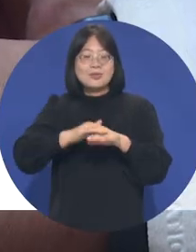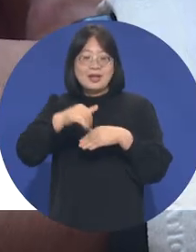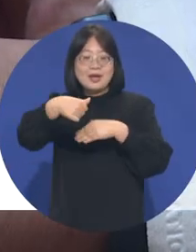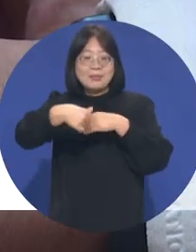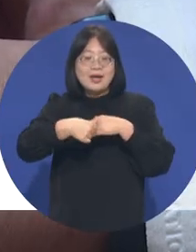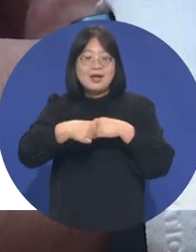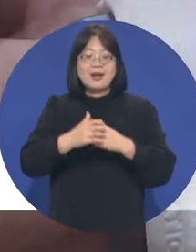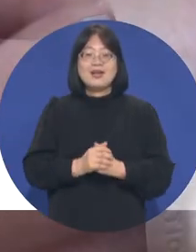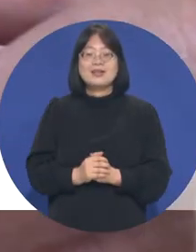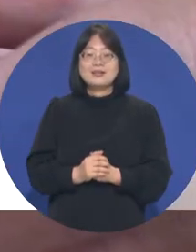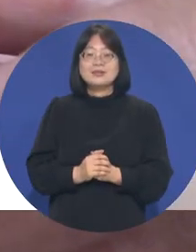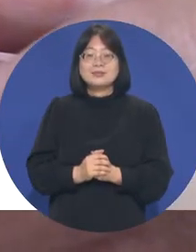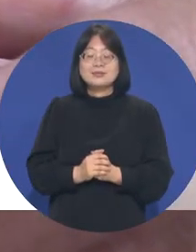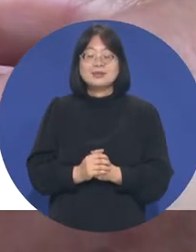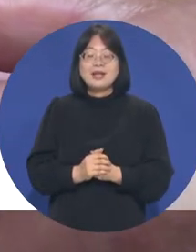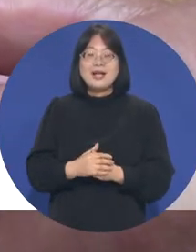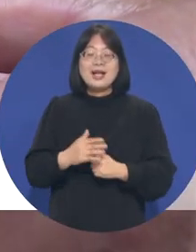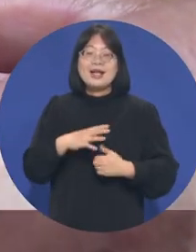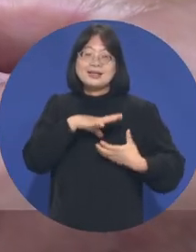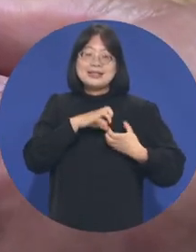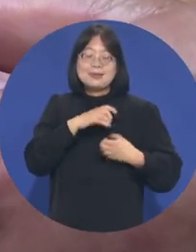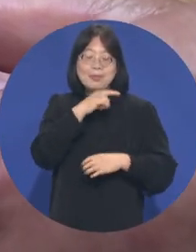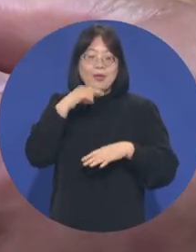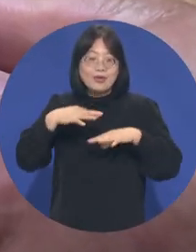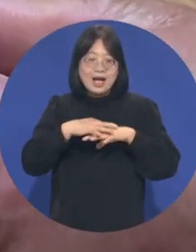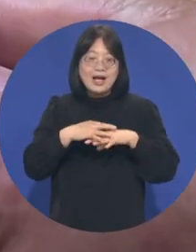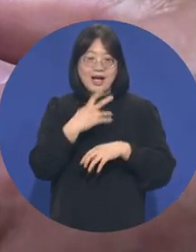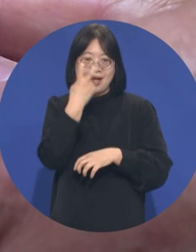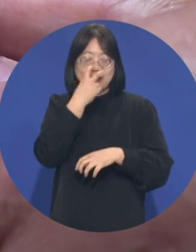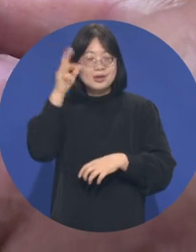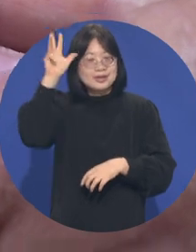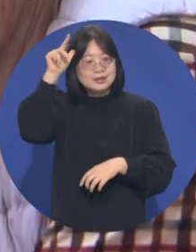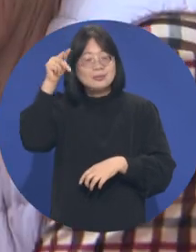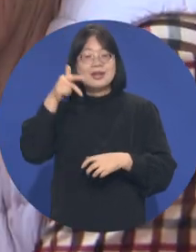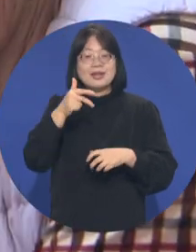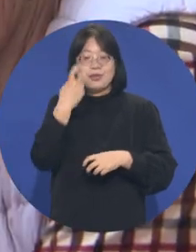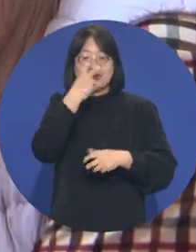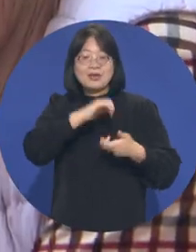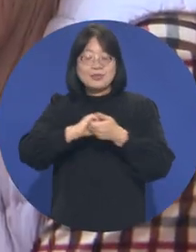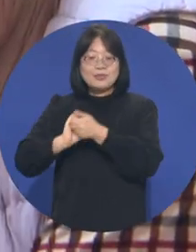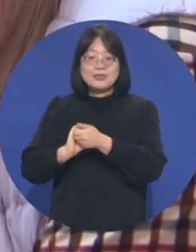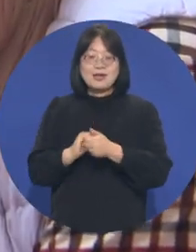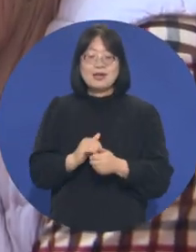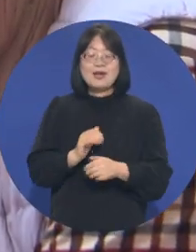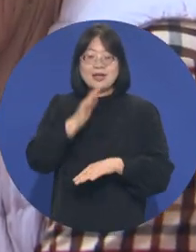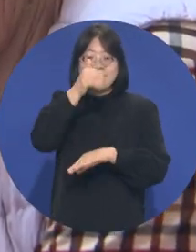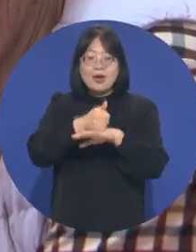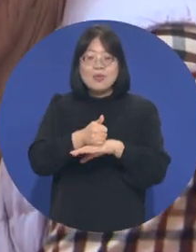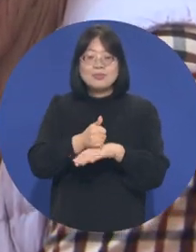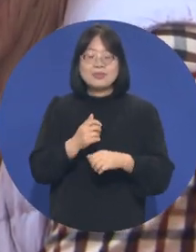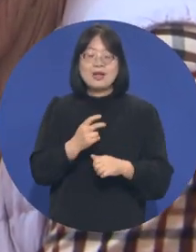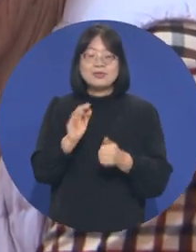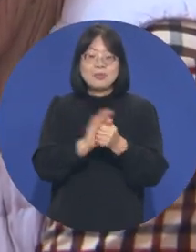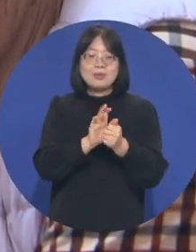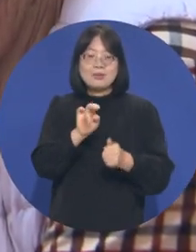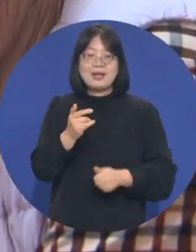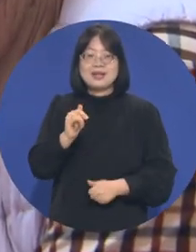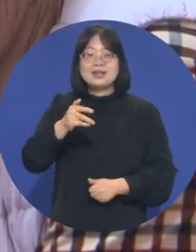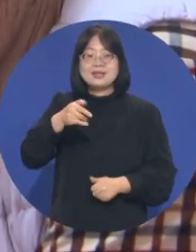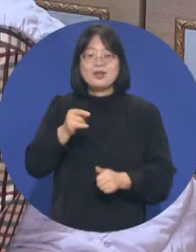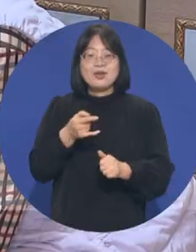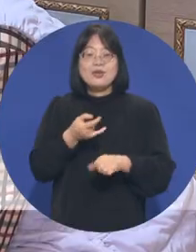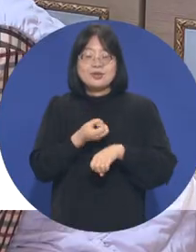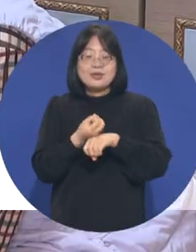터치해 심혈관 상태를 알려주고 주기적으로 치매 검사도 합니다. 여기서 나온 결과는 돌봄 매니저에게 전달해